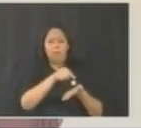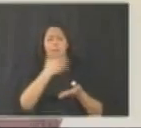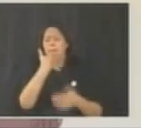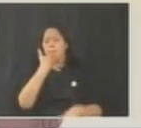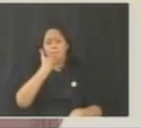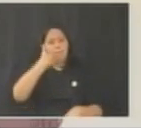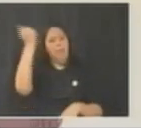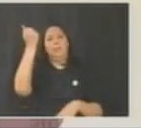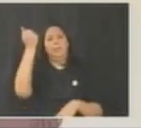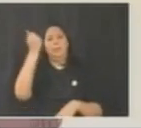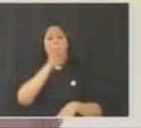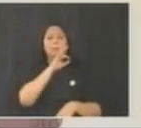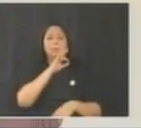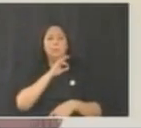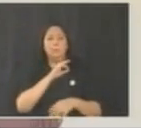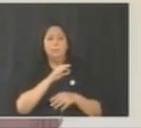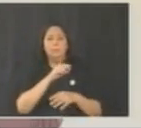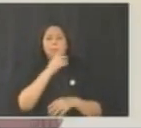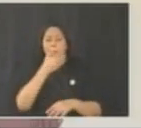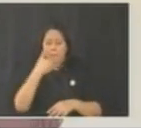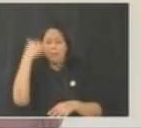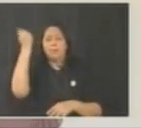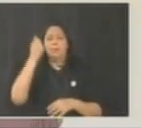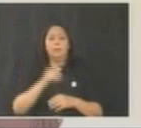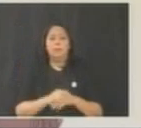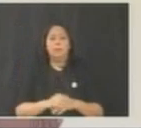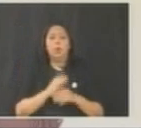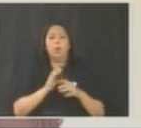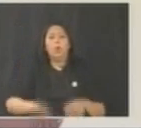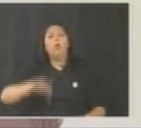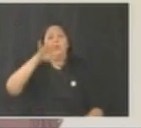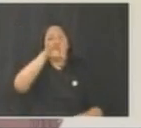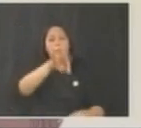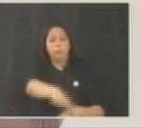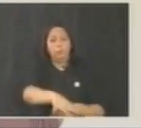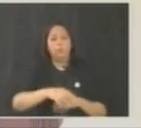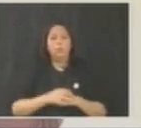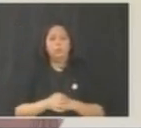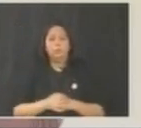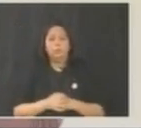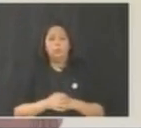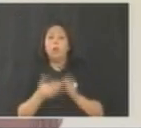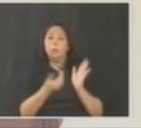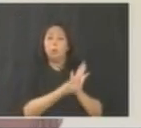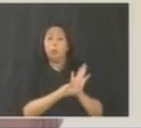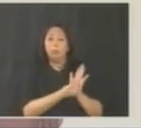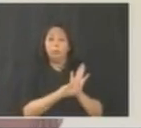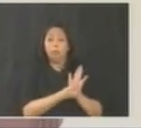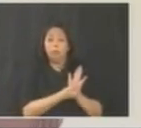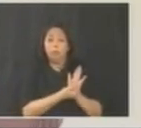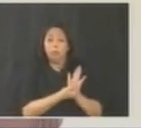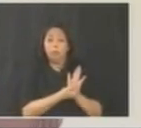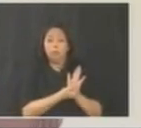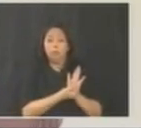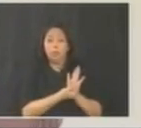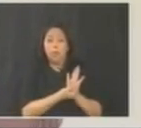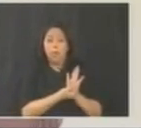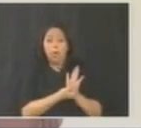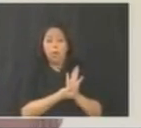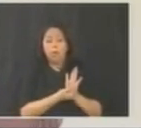puhunan. Napatunayan natin na hindi sa gabal sa anumang